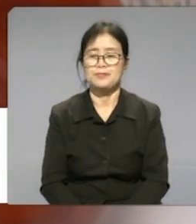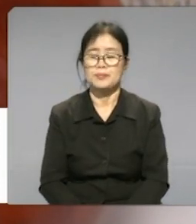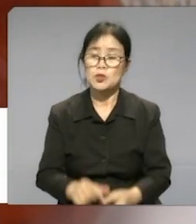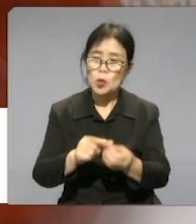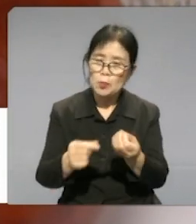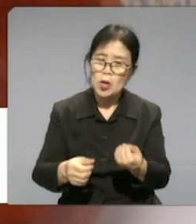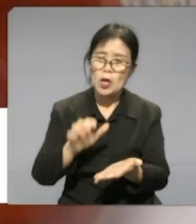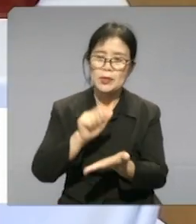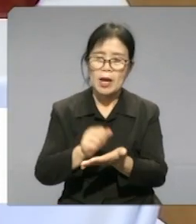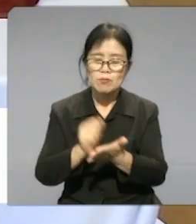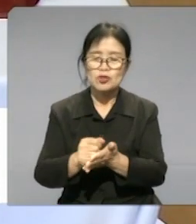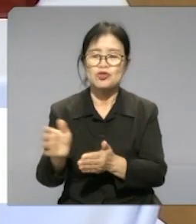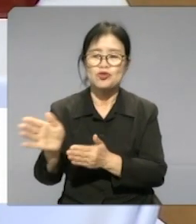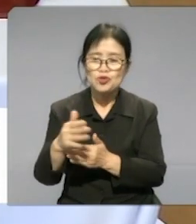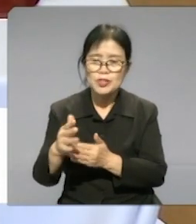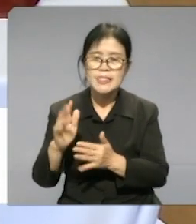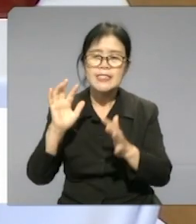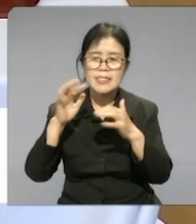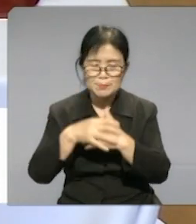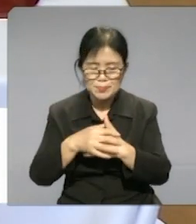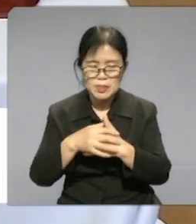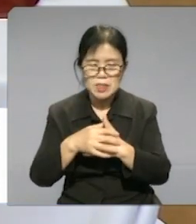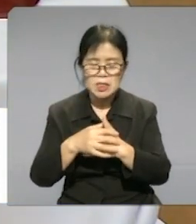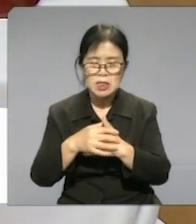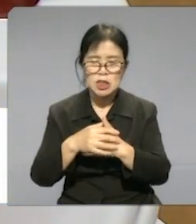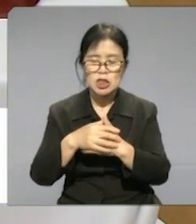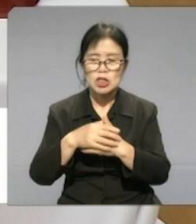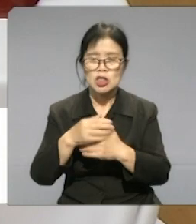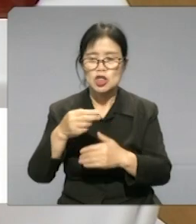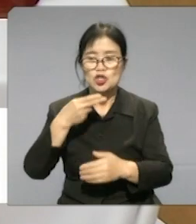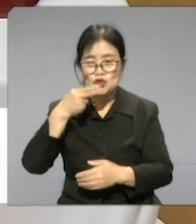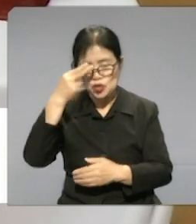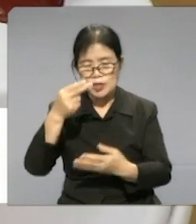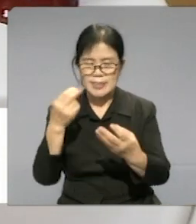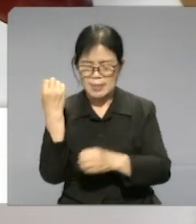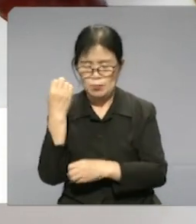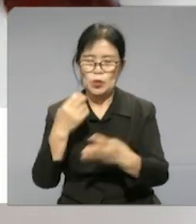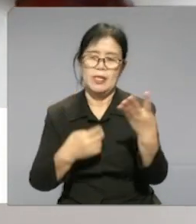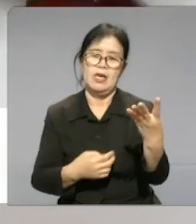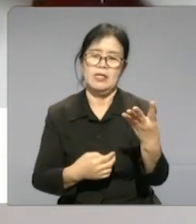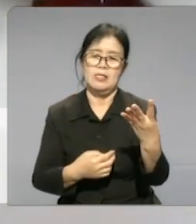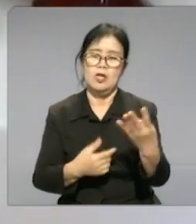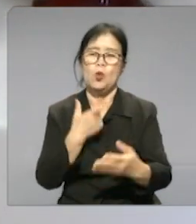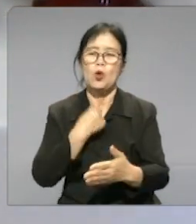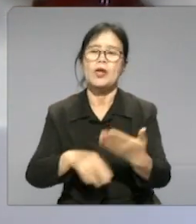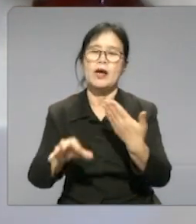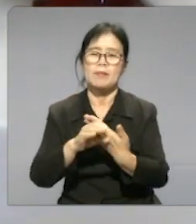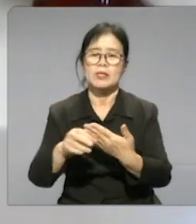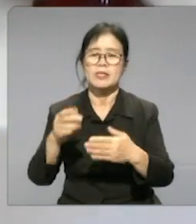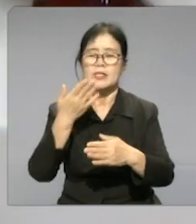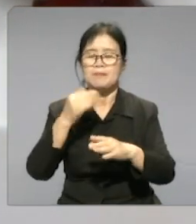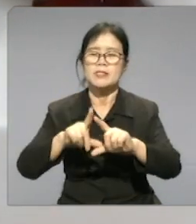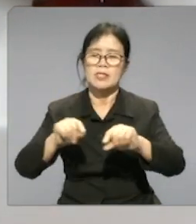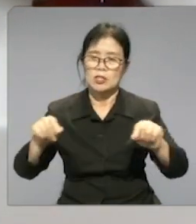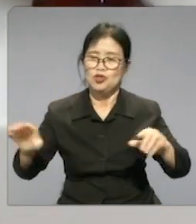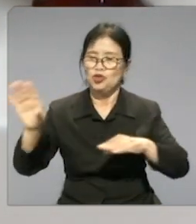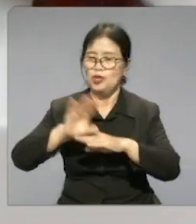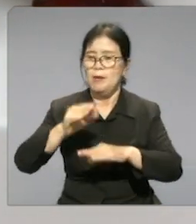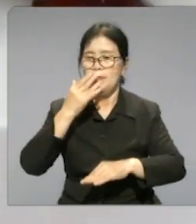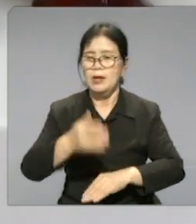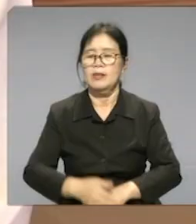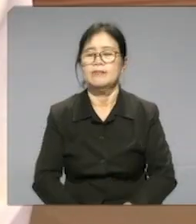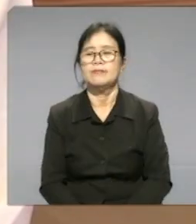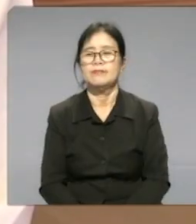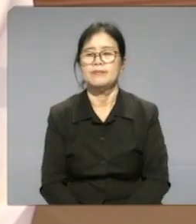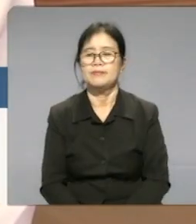송편과 남을 구이 김치 술 과일 4가지가 기본 상차림이고 원할 경우 음식을 추가하면 됩니다